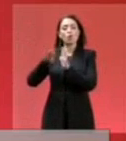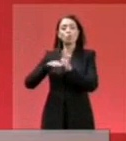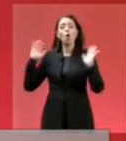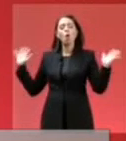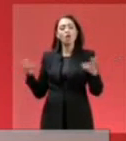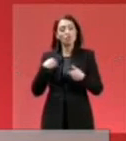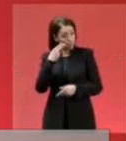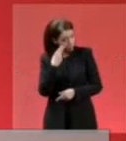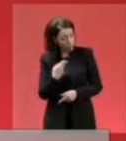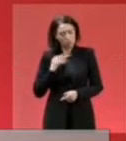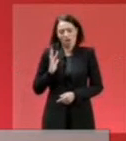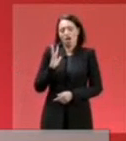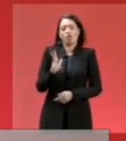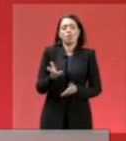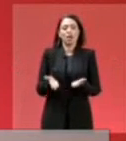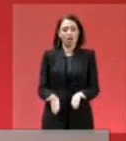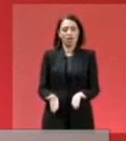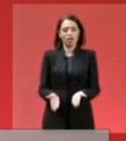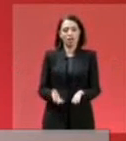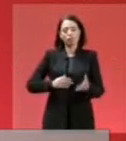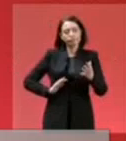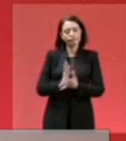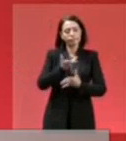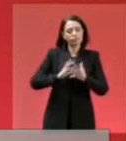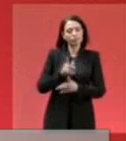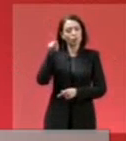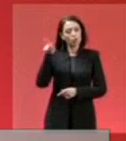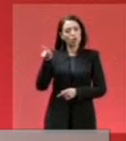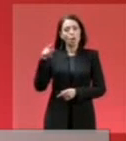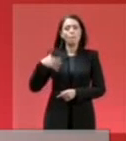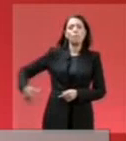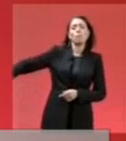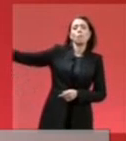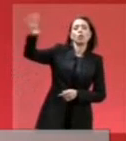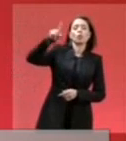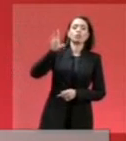τα οποία τα βλέπουμε καθημερινά να αναπαράγονται σε όλη την Ευρώπη.